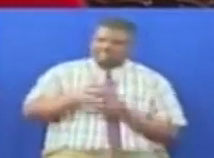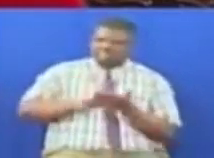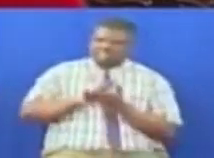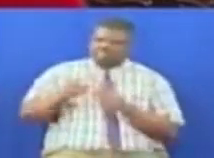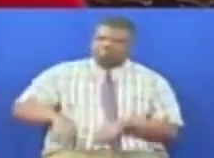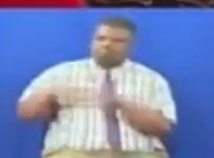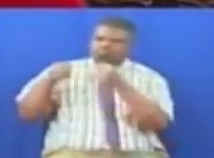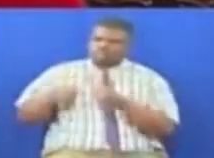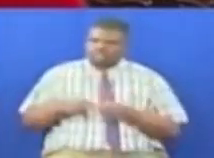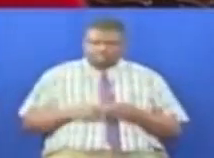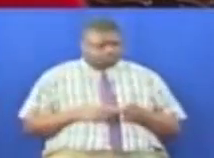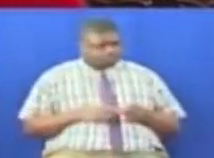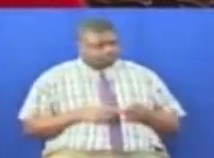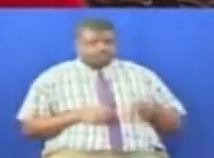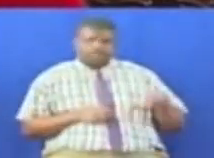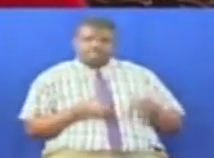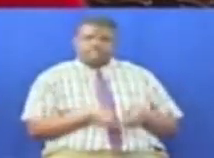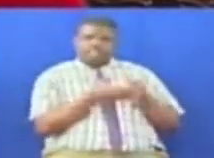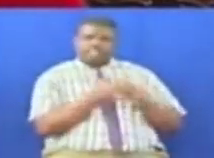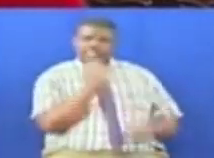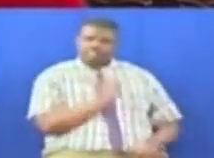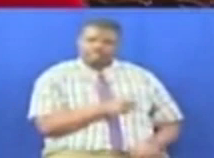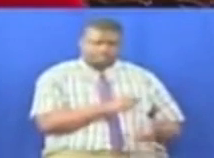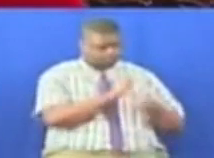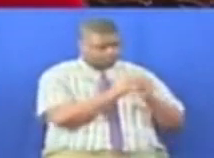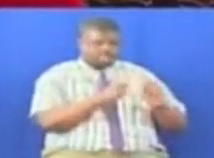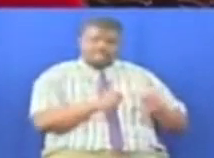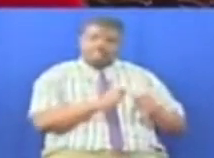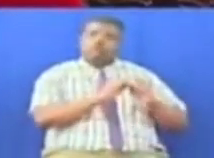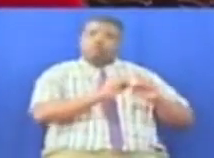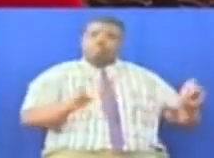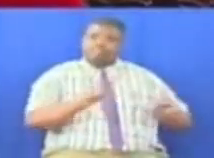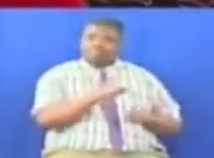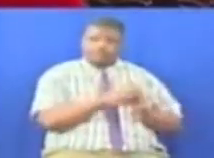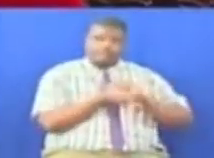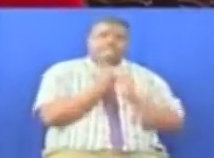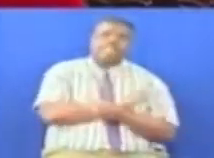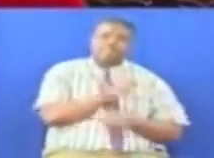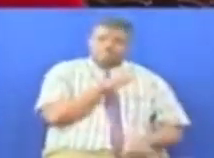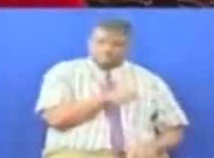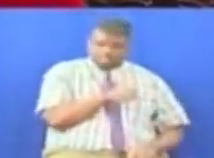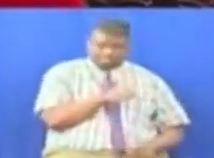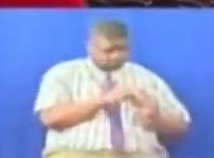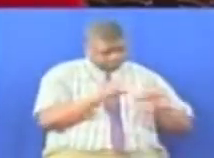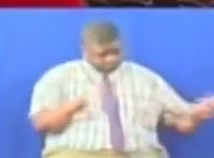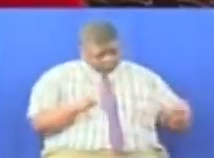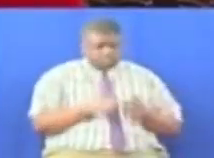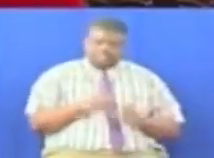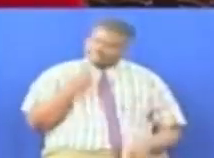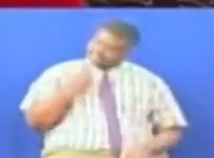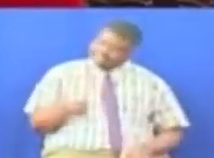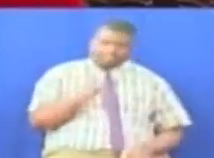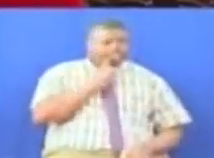zimekiukwa. Mheshimiwa Naibu Spika, mabadiliko ya vifungu hivyo yanakiuka ibara ya 26 ibara ndogo ya 2 inayosema